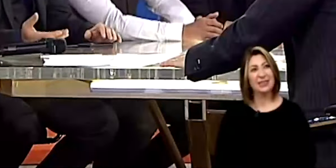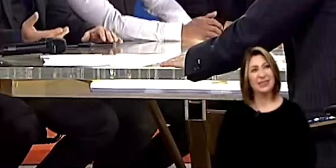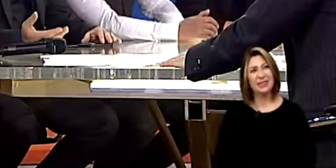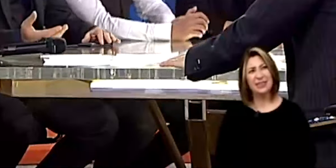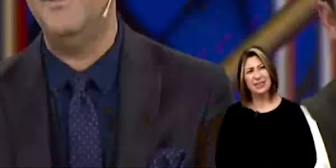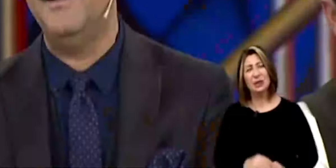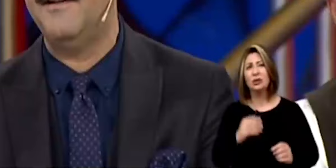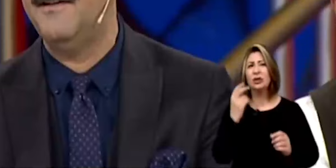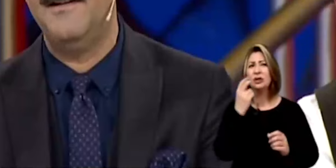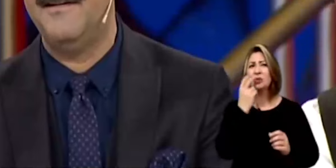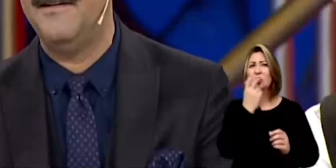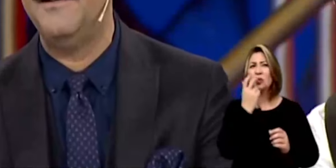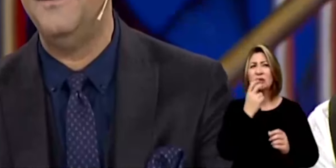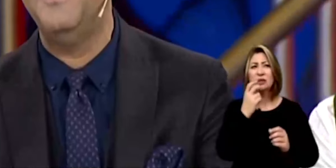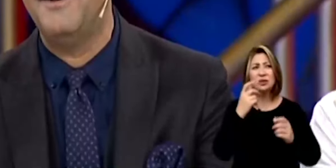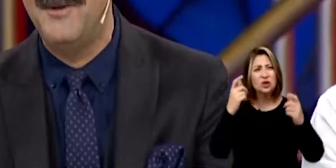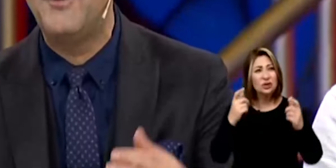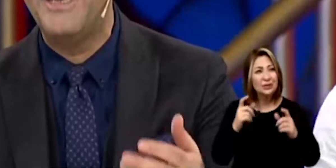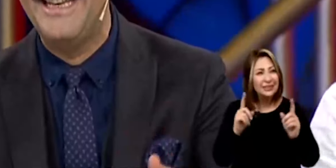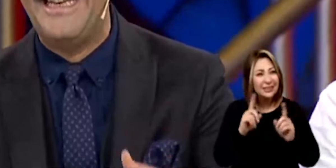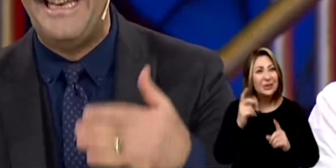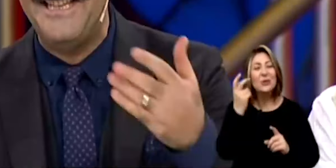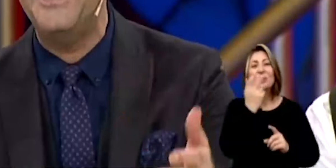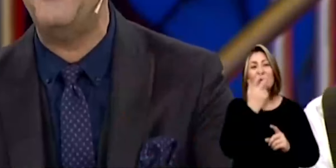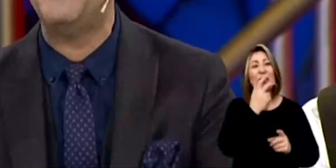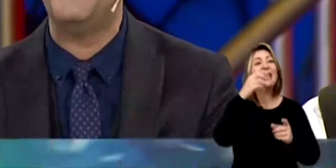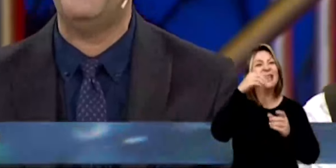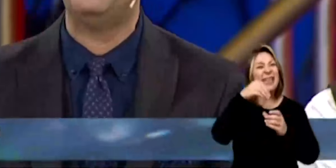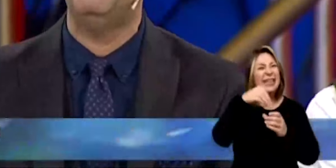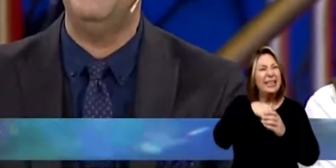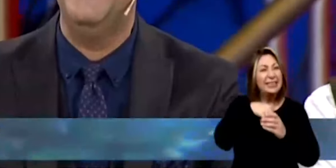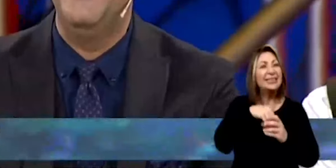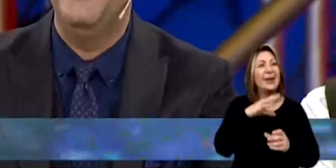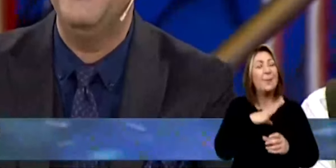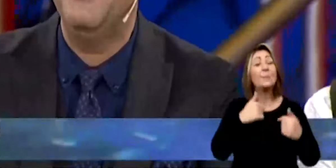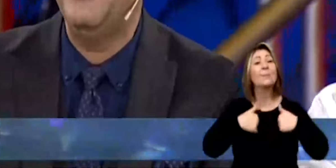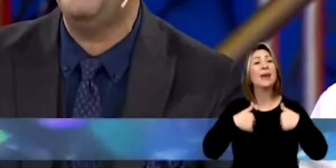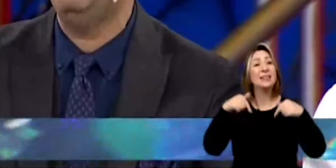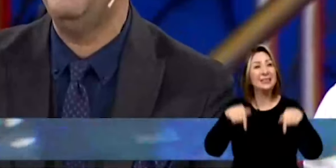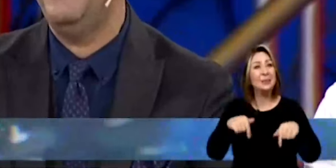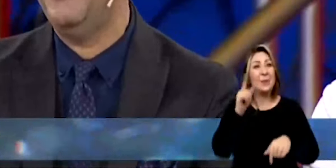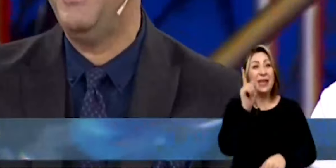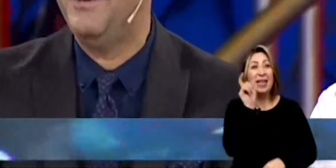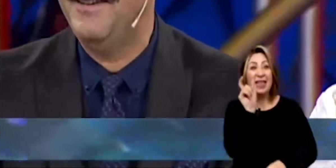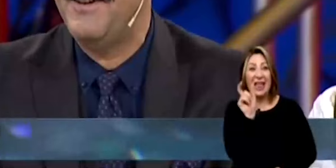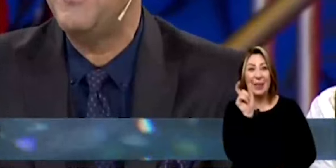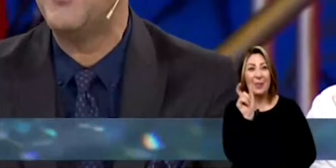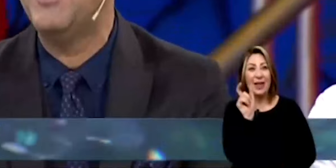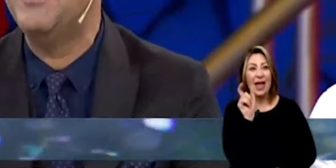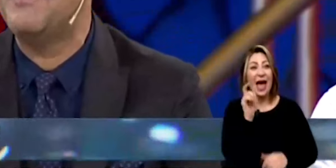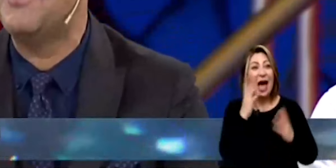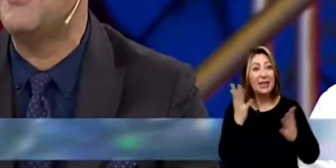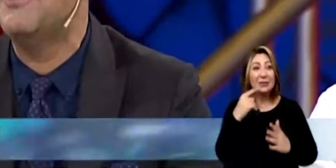şeyin içinde var ya türkülerin... Şehir içinde mi? Hayır, türkülerin içinde hep geçer. Ben şimdi bir kelimeyi işte